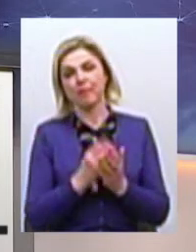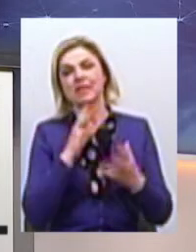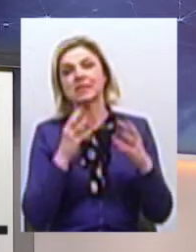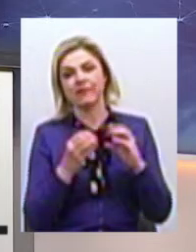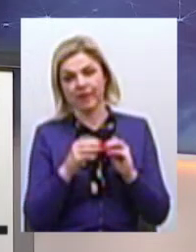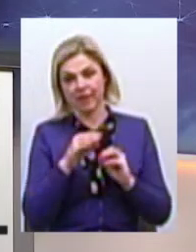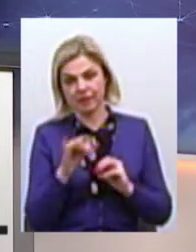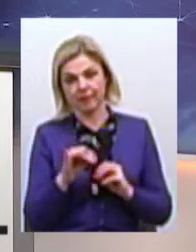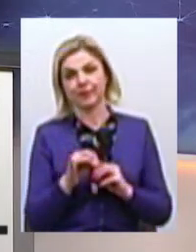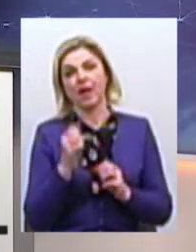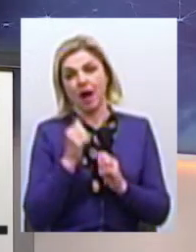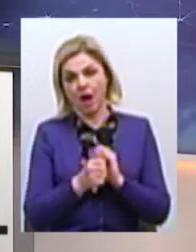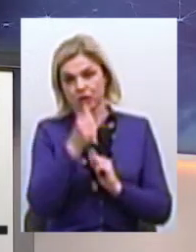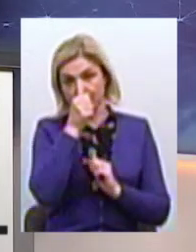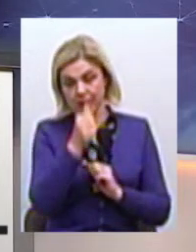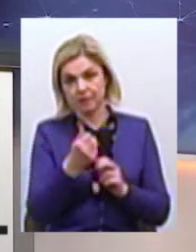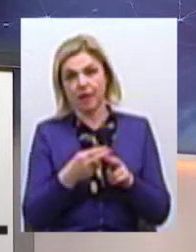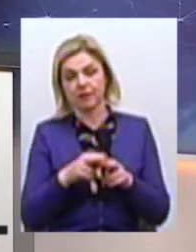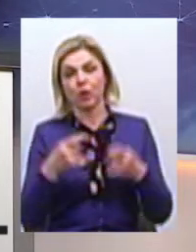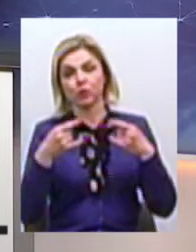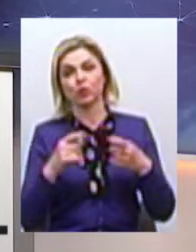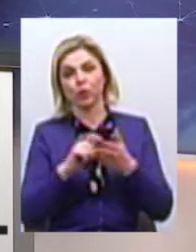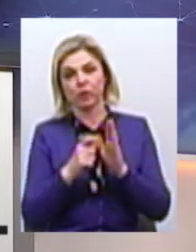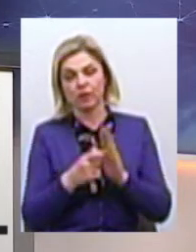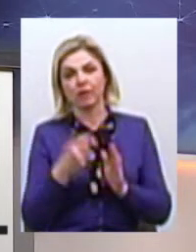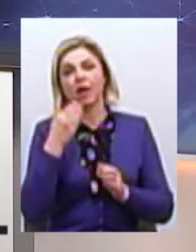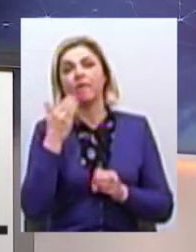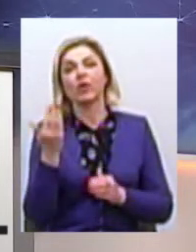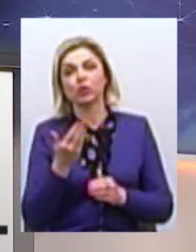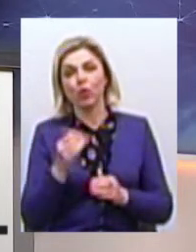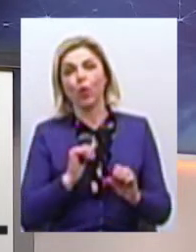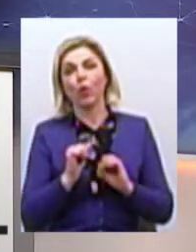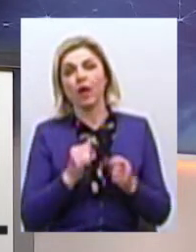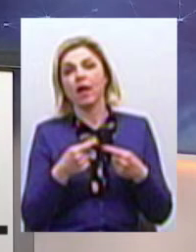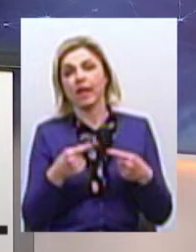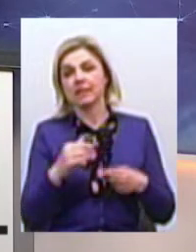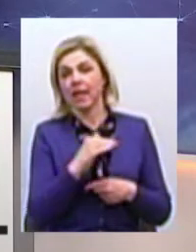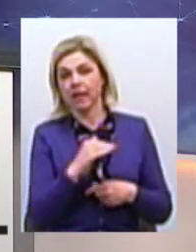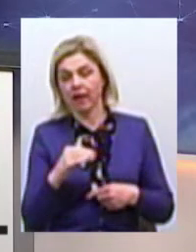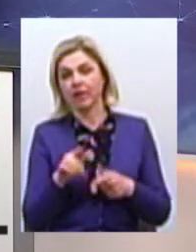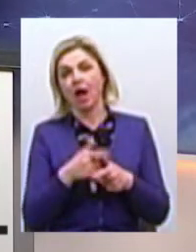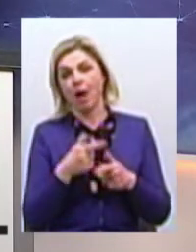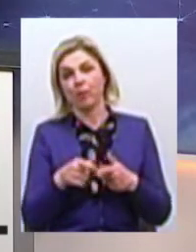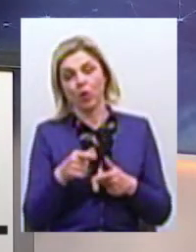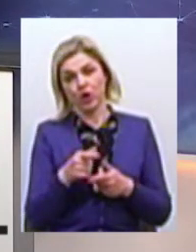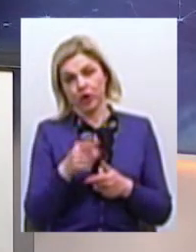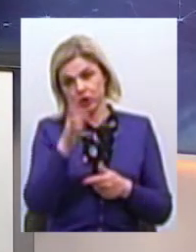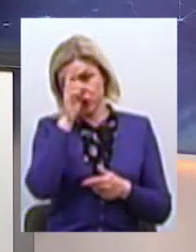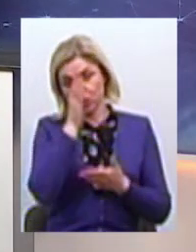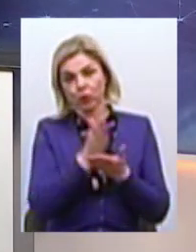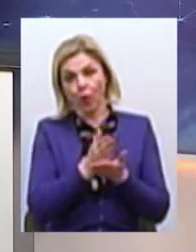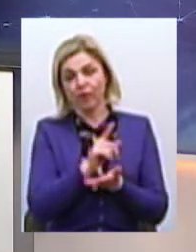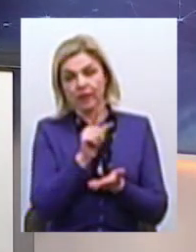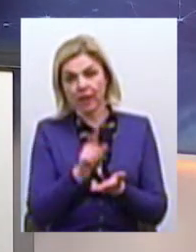«Чесно». Щомісяця у цій студії звітує керівник різного рівня або чиновник